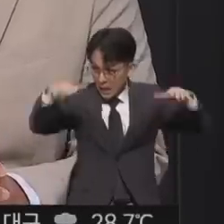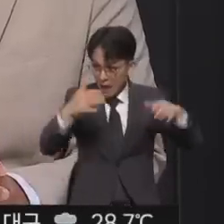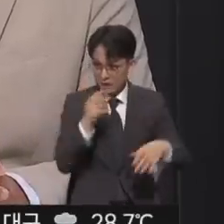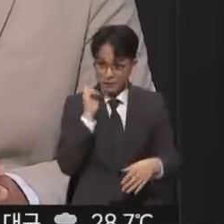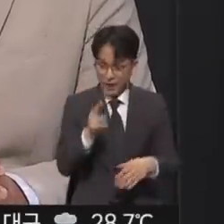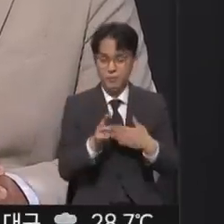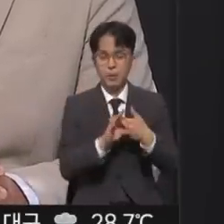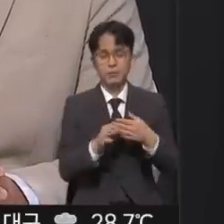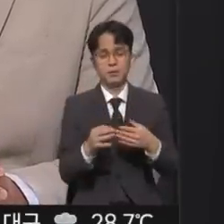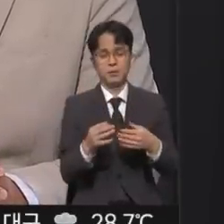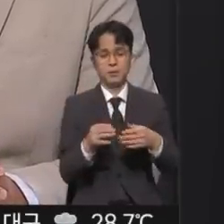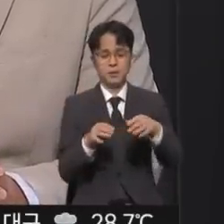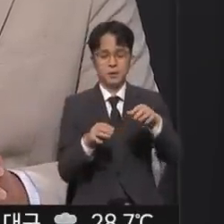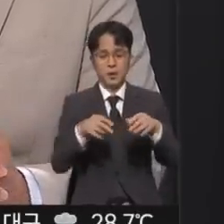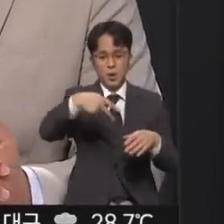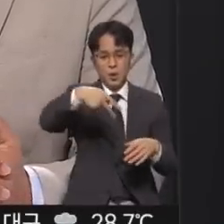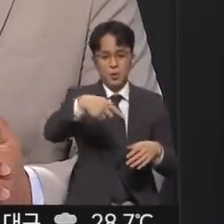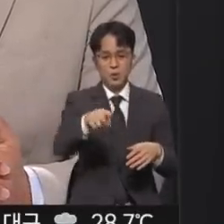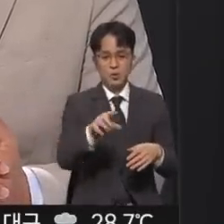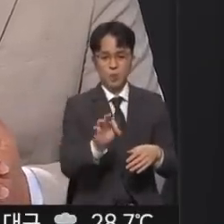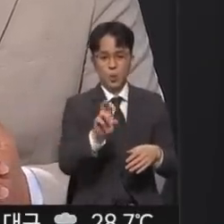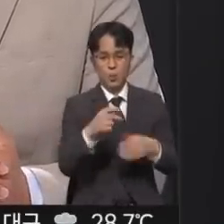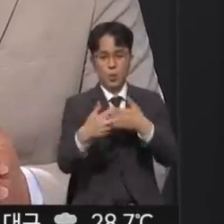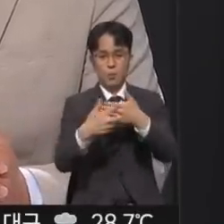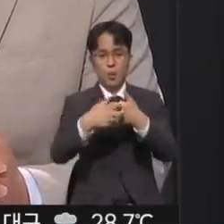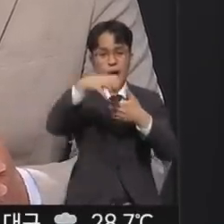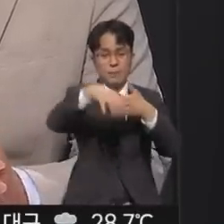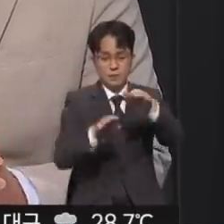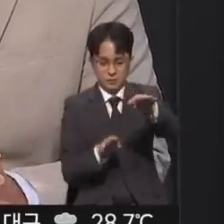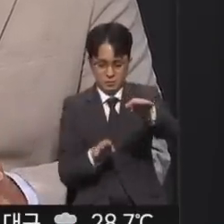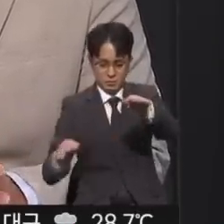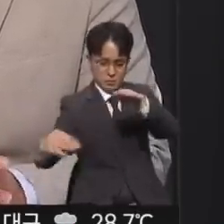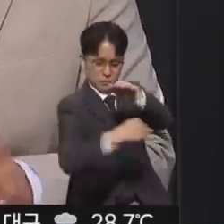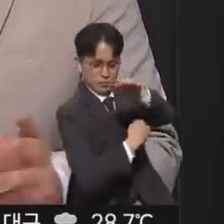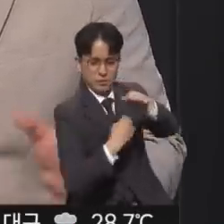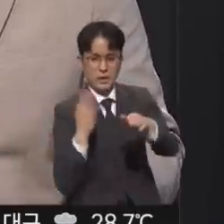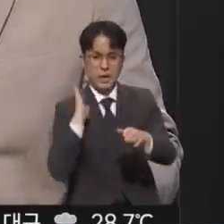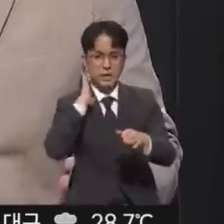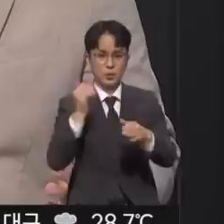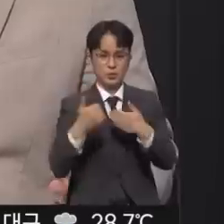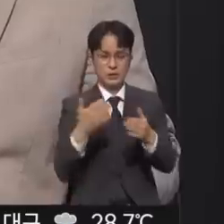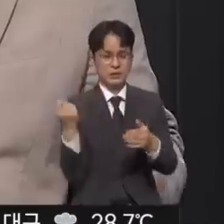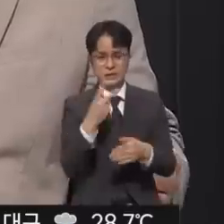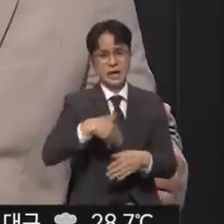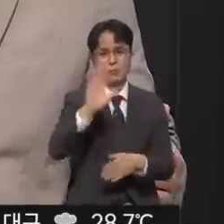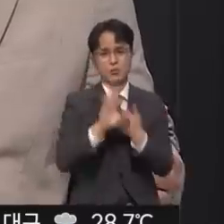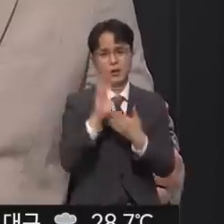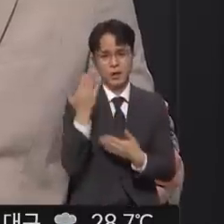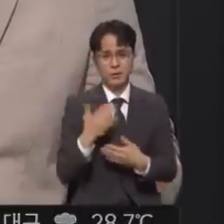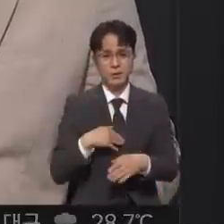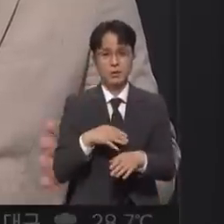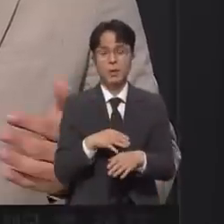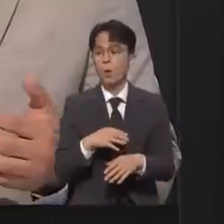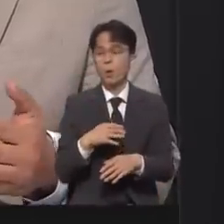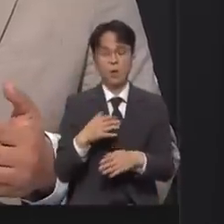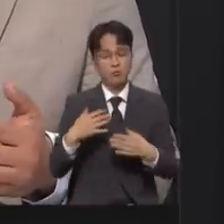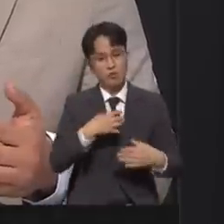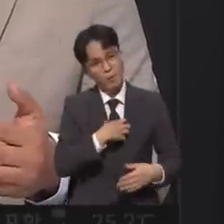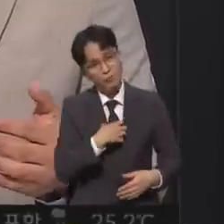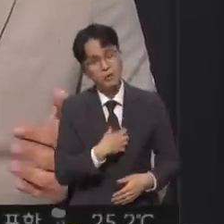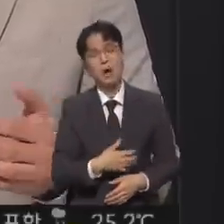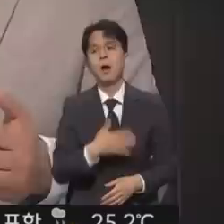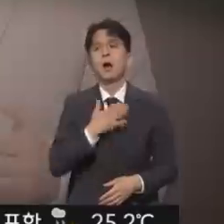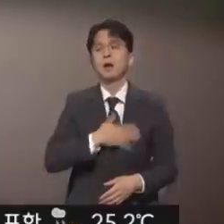손 이상 돼야 전 엄중 함을 몰라 생각할 수 있는게 아니라 목적이 된 것으 가 이제 뭐 물론 그렇습니다 제대 통역해서 이게 뭐 그